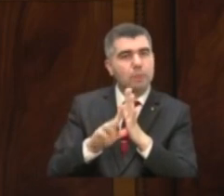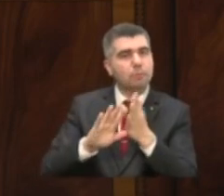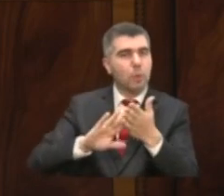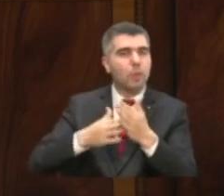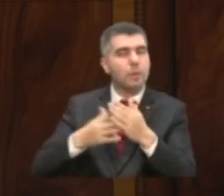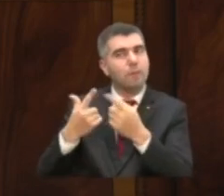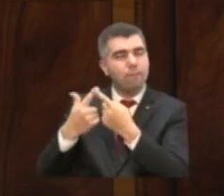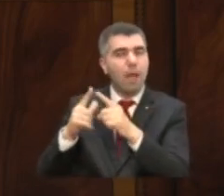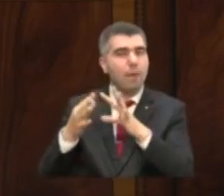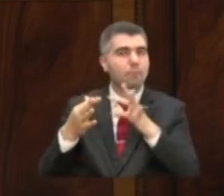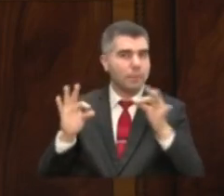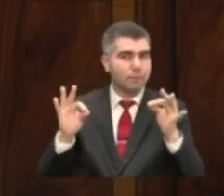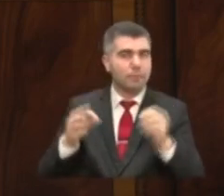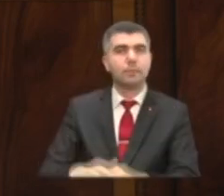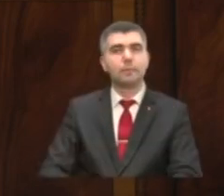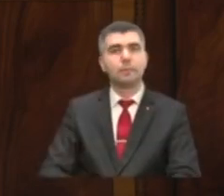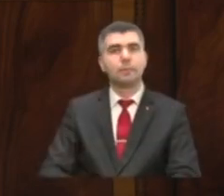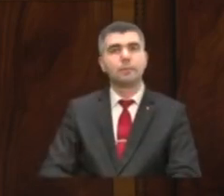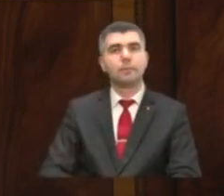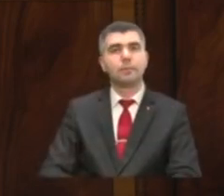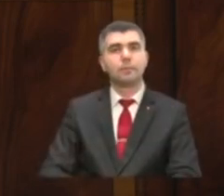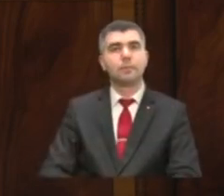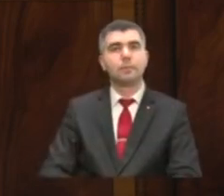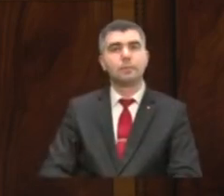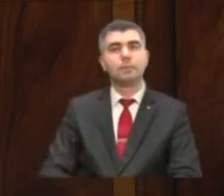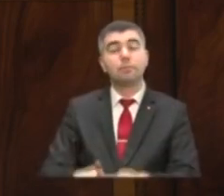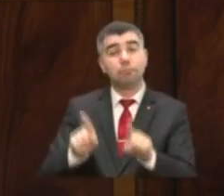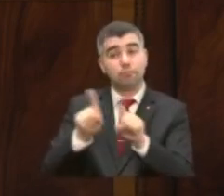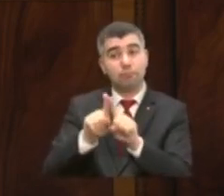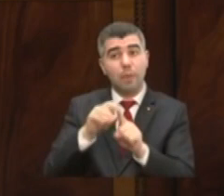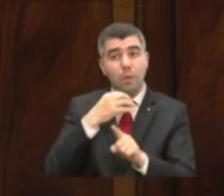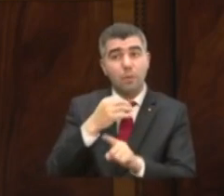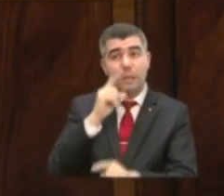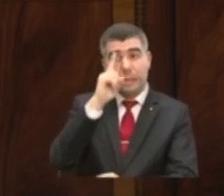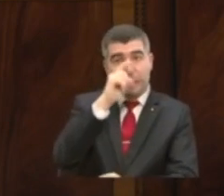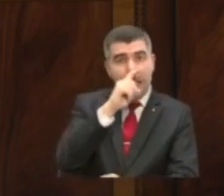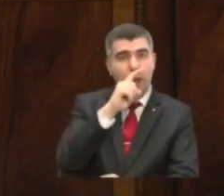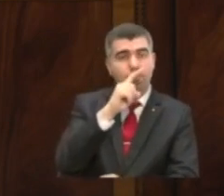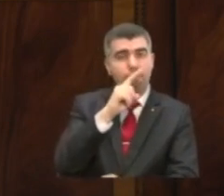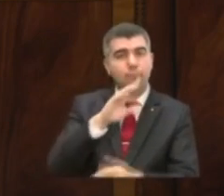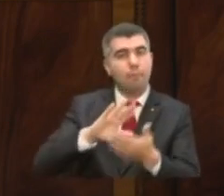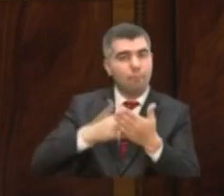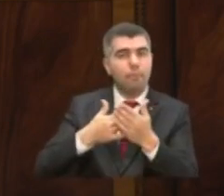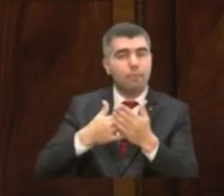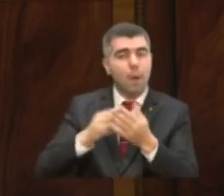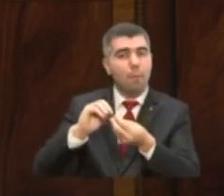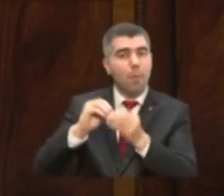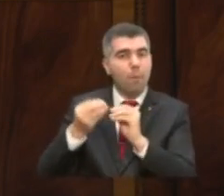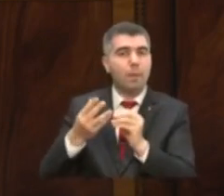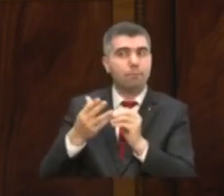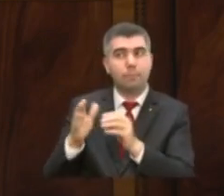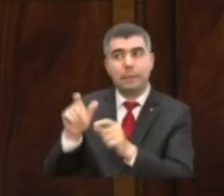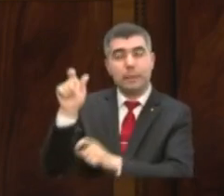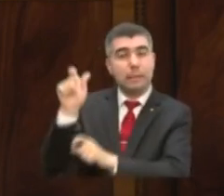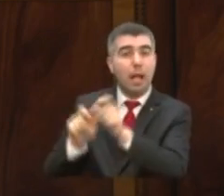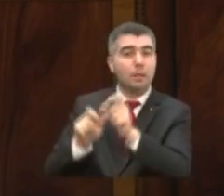وغيرها، وبالتالي هي قضية معقدة وقضية تشغل الرأي العام الوطني، ولكن أيضا